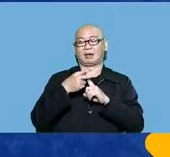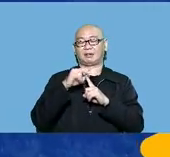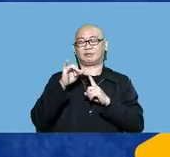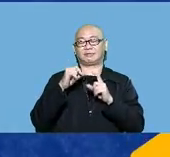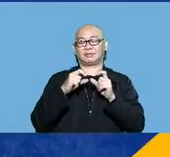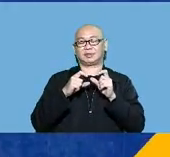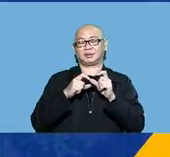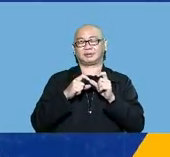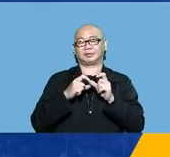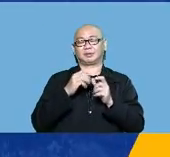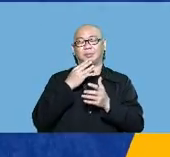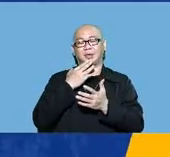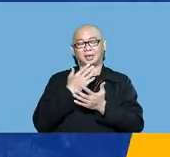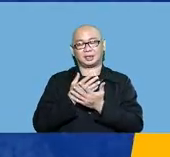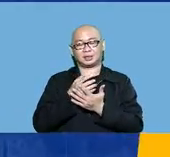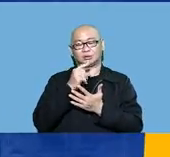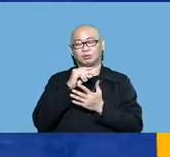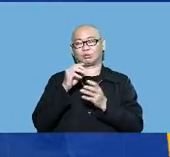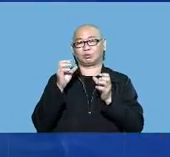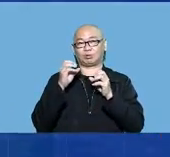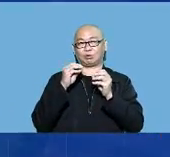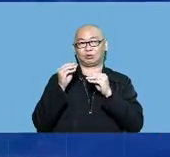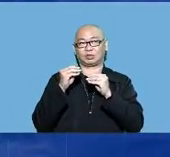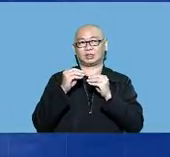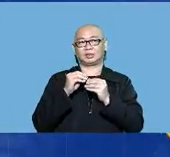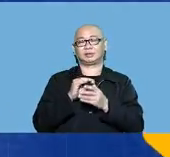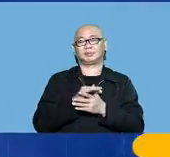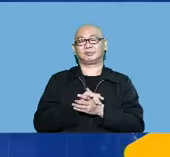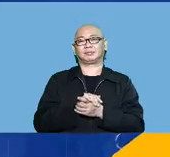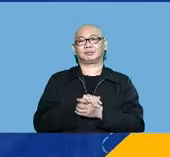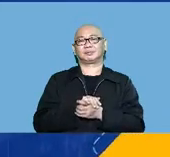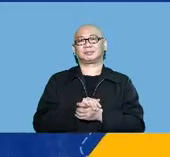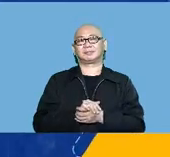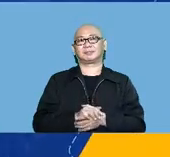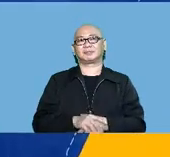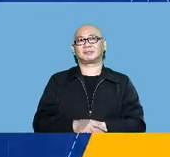Hafiz, konsultasinya gratis terus ya mas, lemah teles.